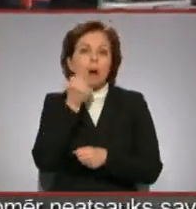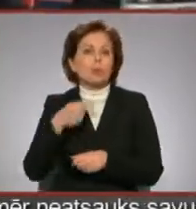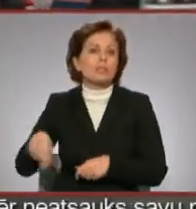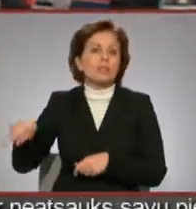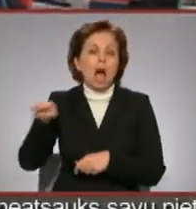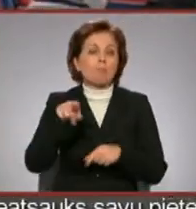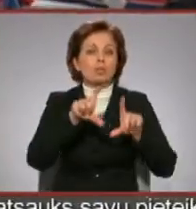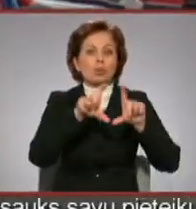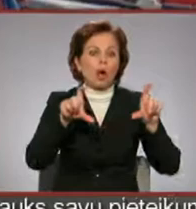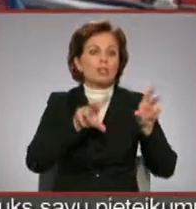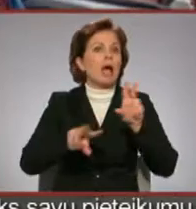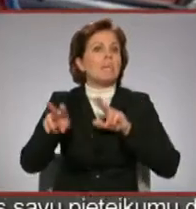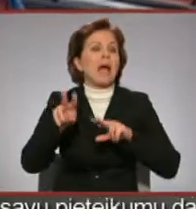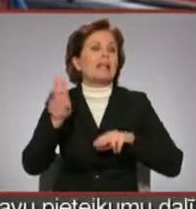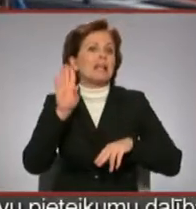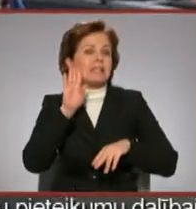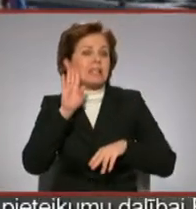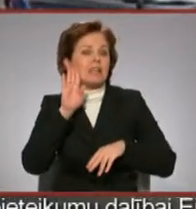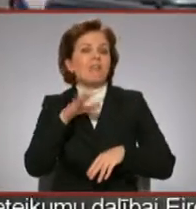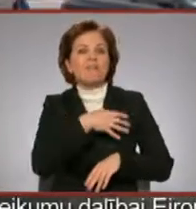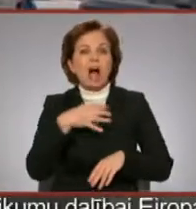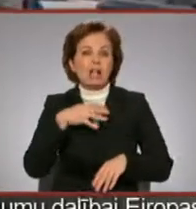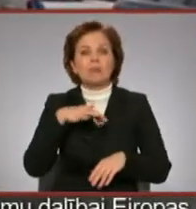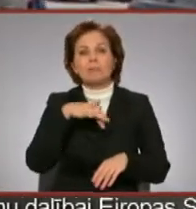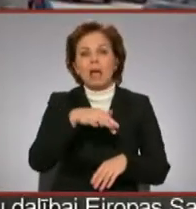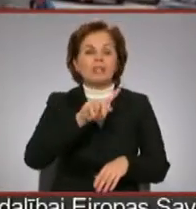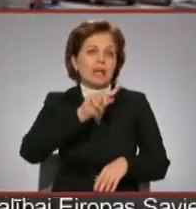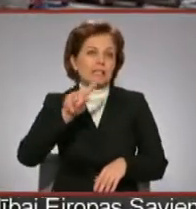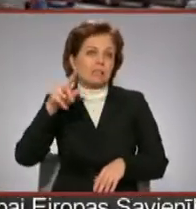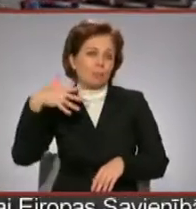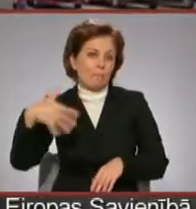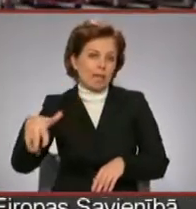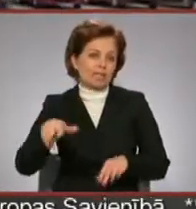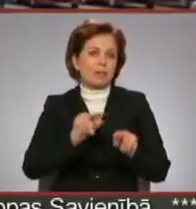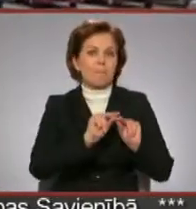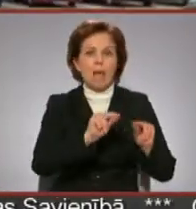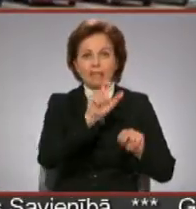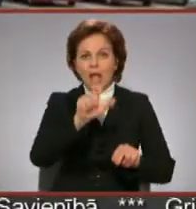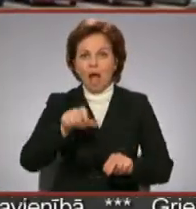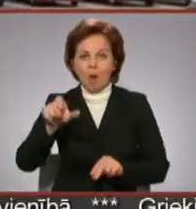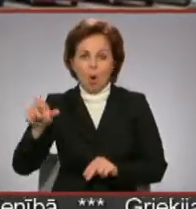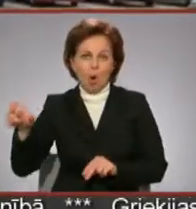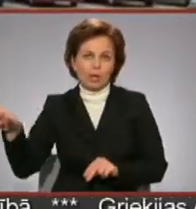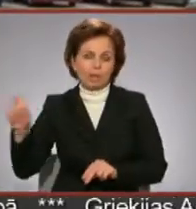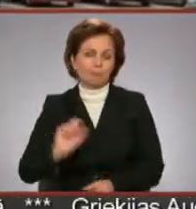skolām meklēt dzirdīgas ausis valdībā devās gandrīz 150 pedagogu. Sandra Leitāne, Andris Spauns, TV Spektrs.